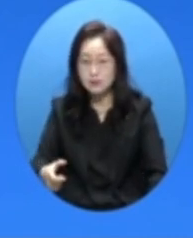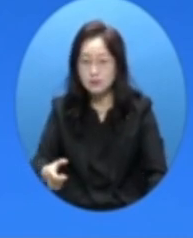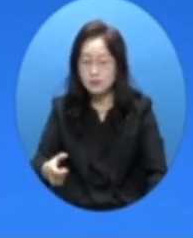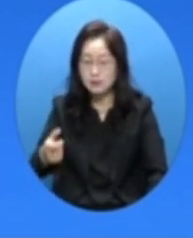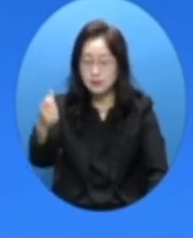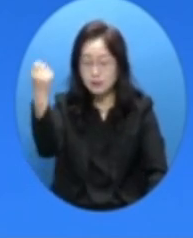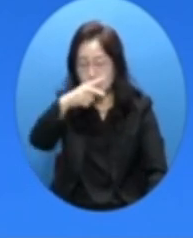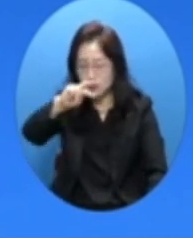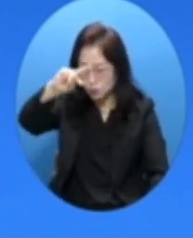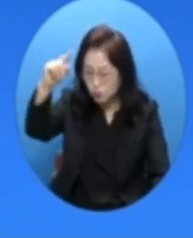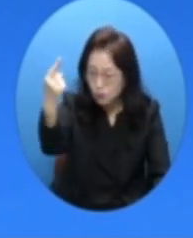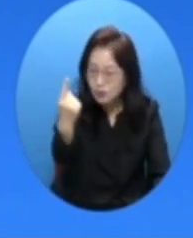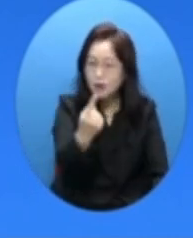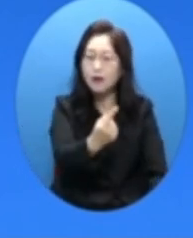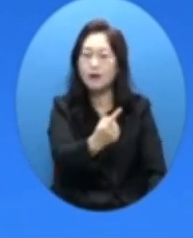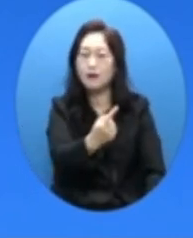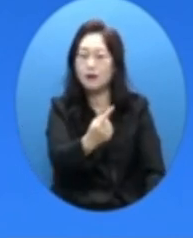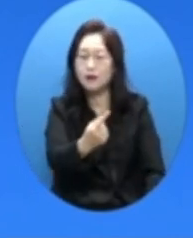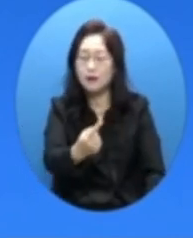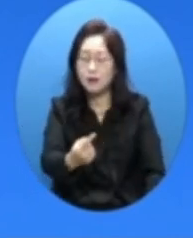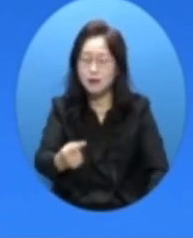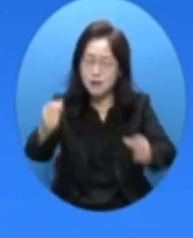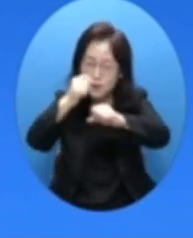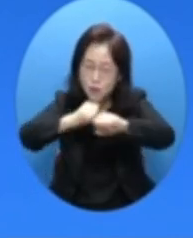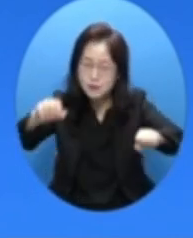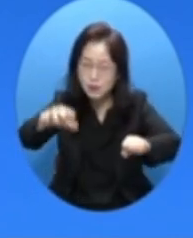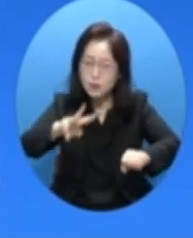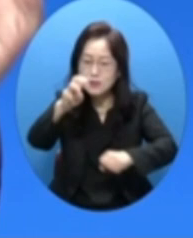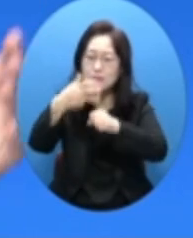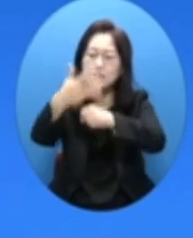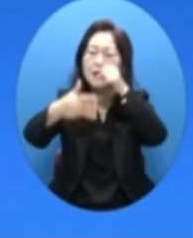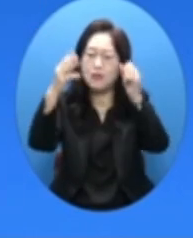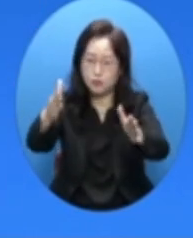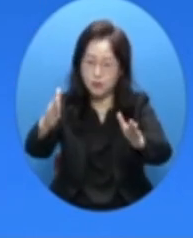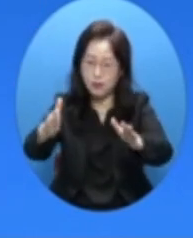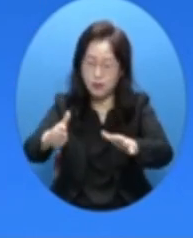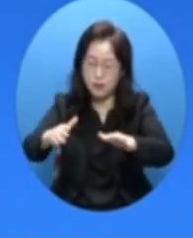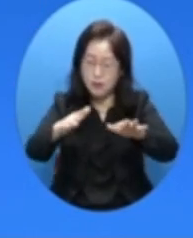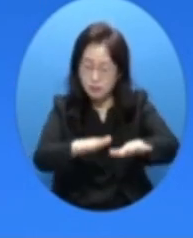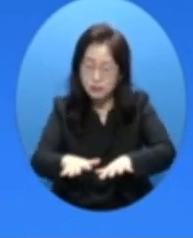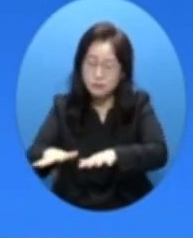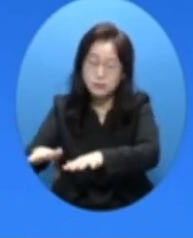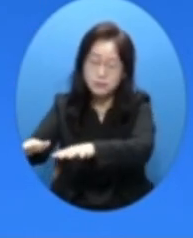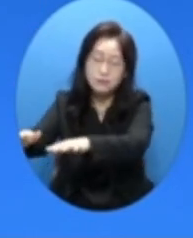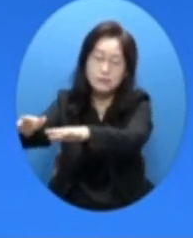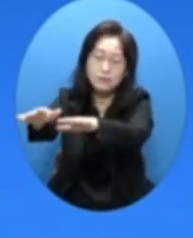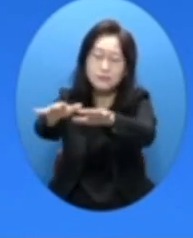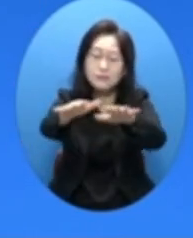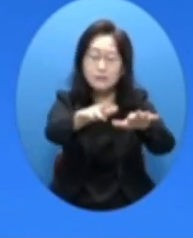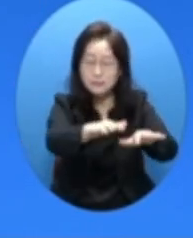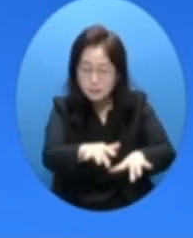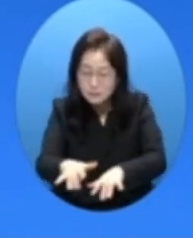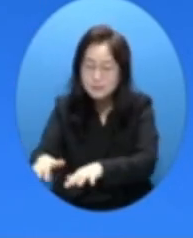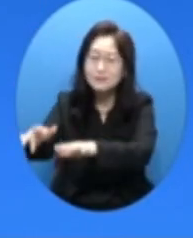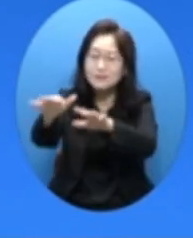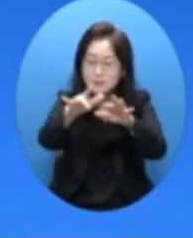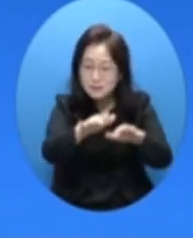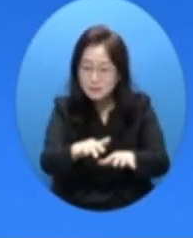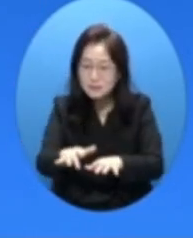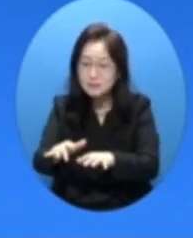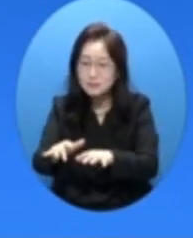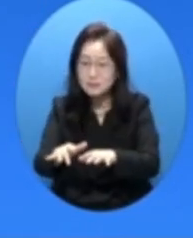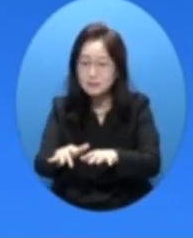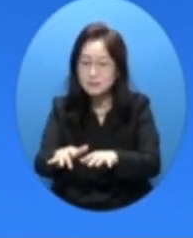뒤로 돌아이 갓 해서 광야에서 38년을 더 돌고 40년을 채운 후에 그 후손들만